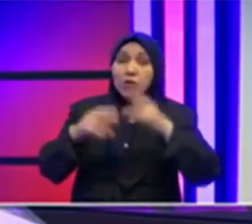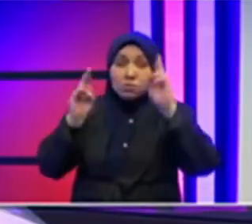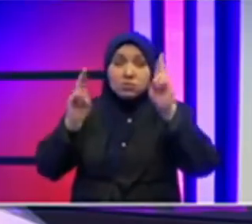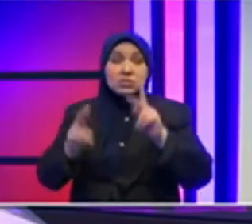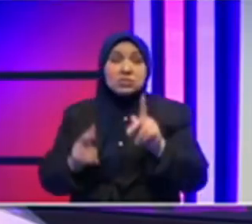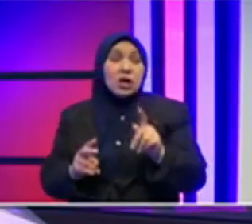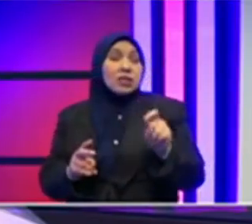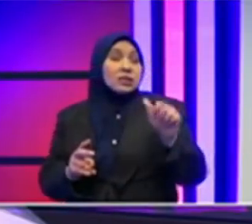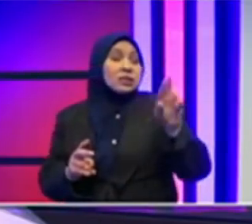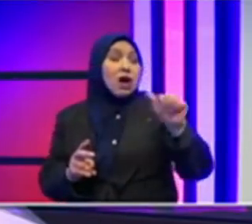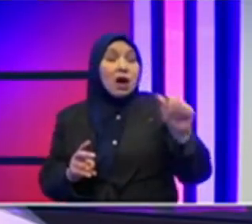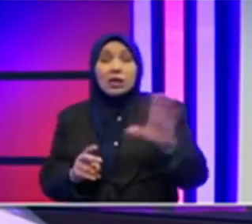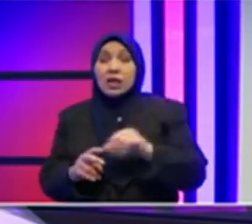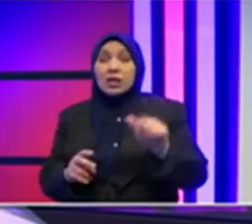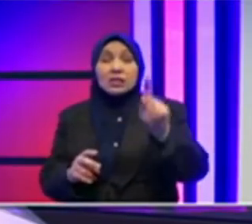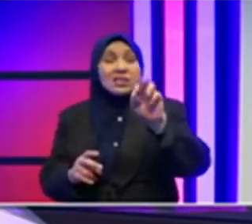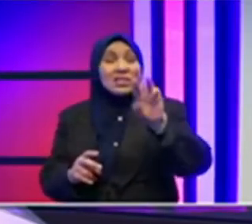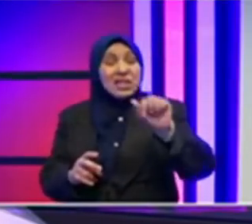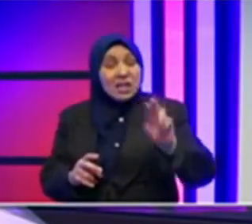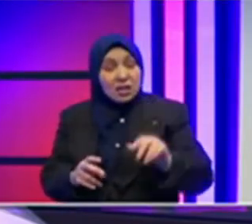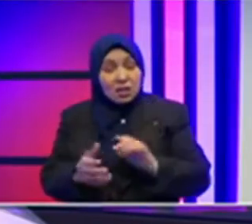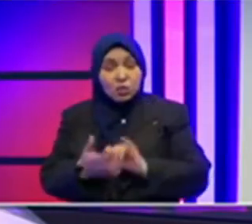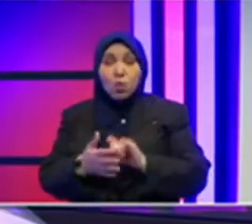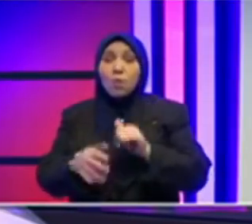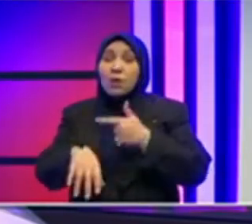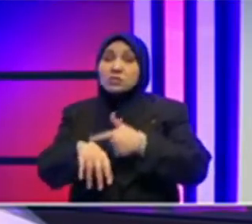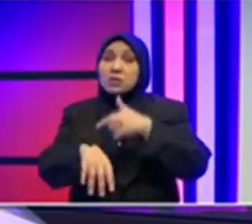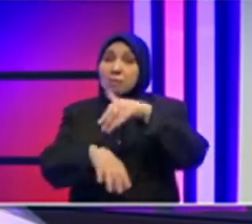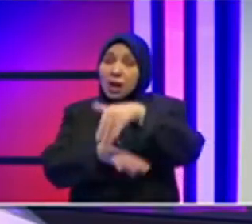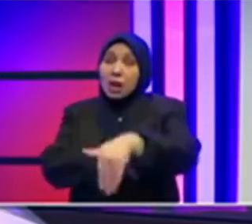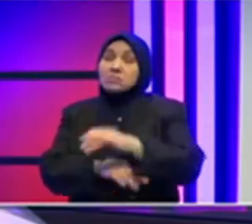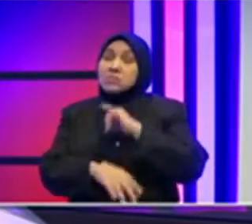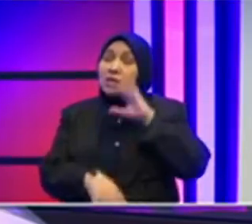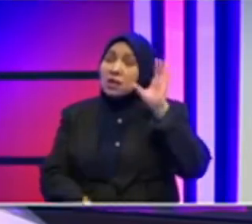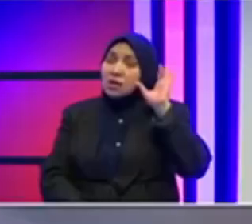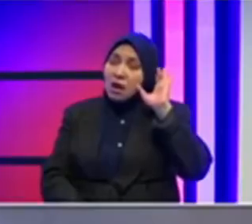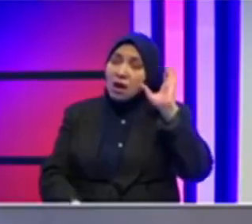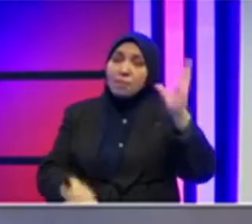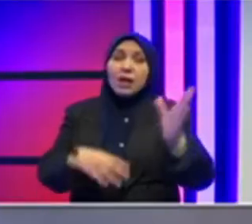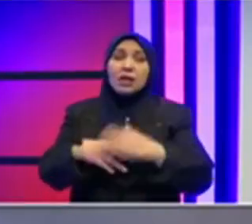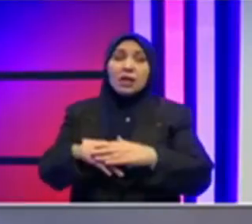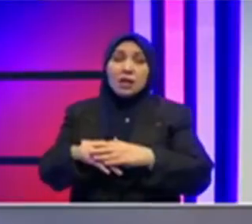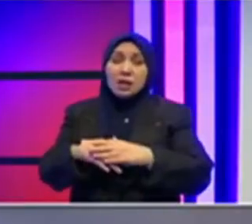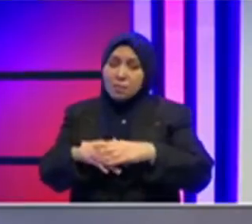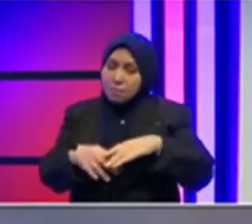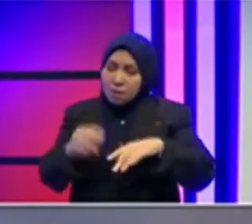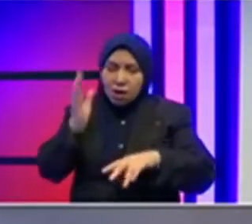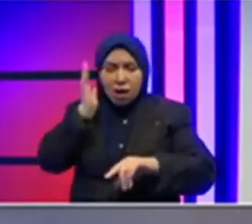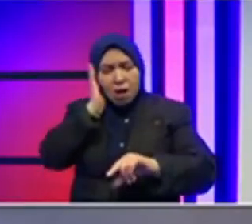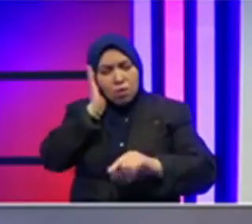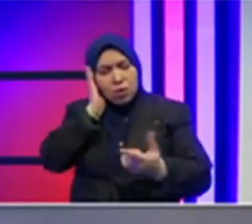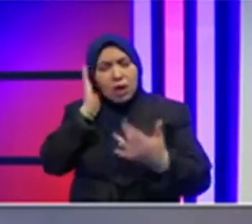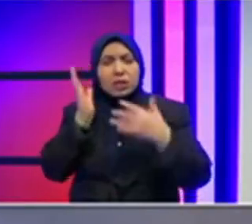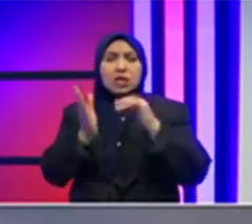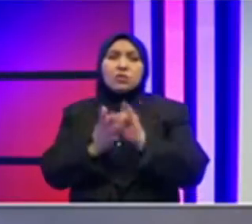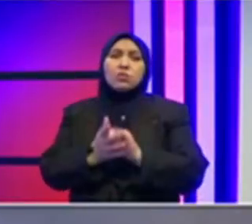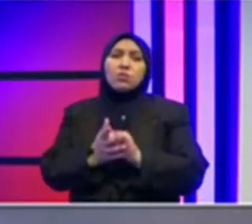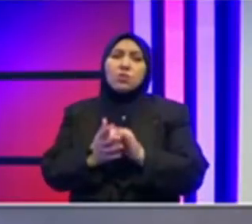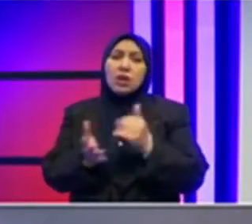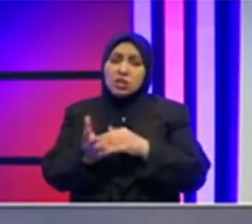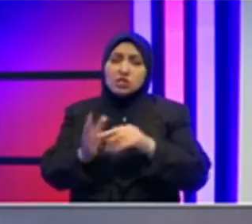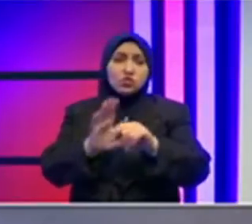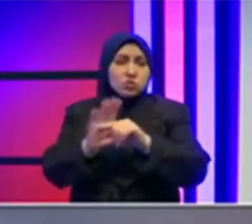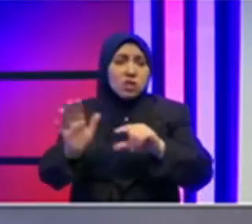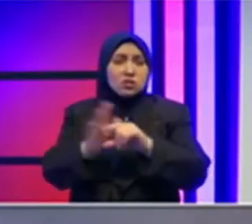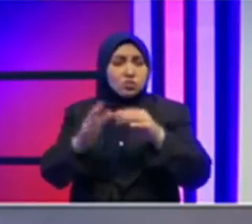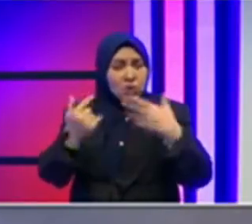Ustaz Tirmizi, Ustaz, ya. Yeah. Sebenarnya bila waktu malam pun saya dengar balik apa sebagainya, bacaan Quran itu, apatah lagi surah-surah yang